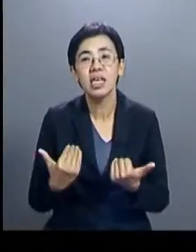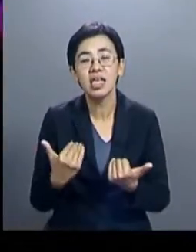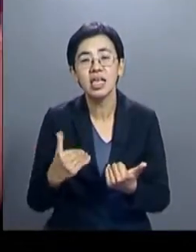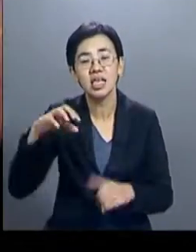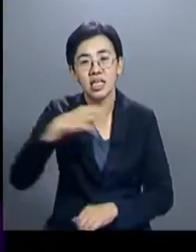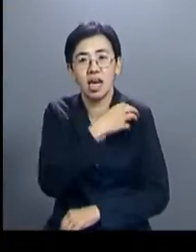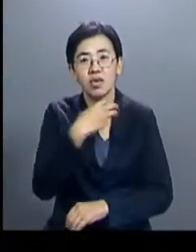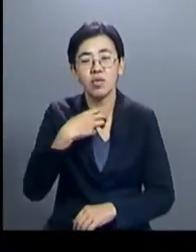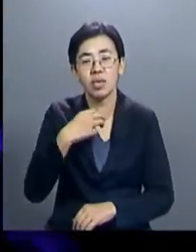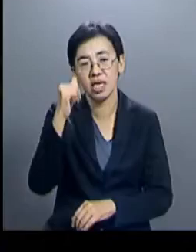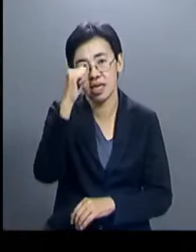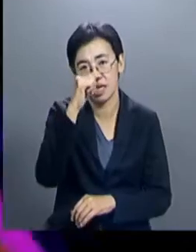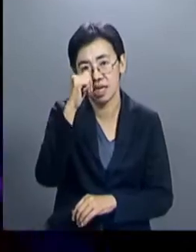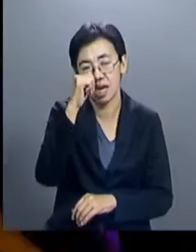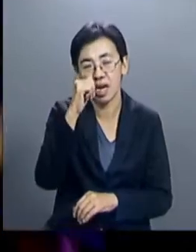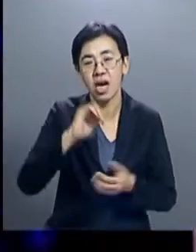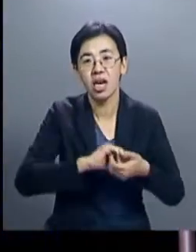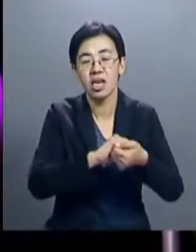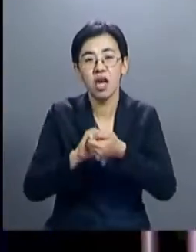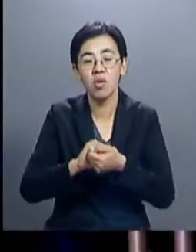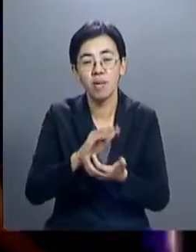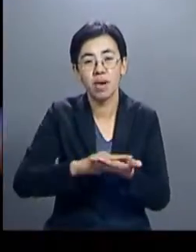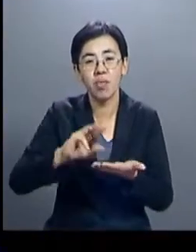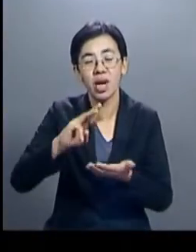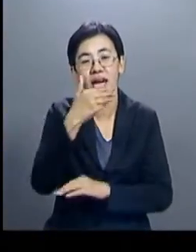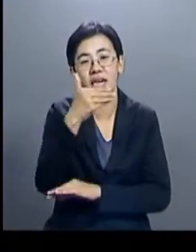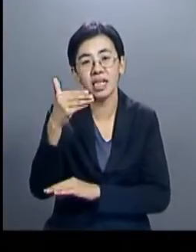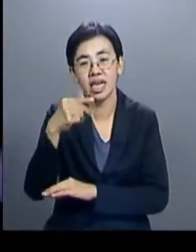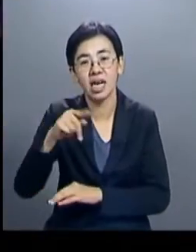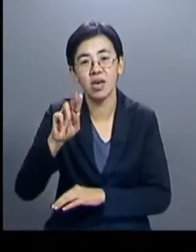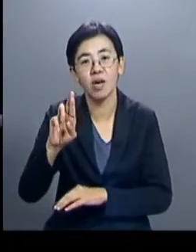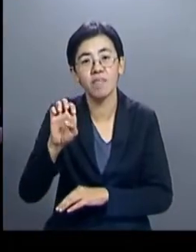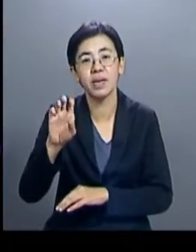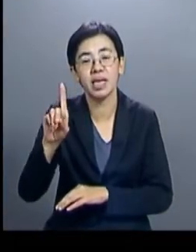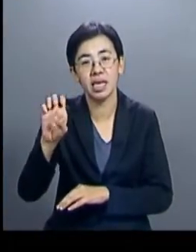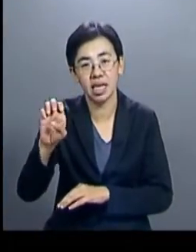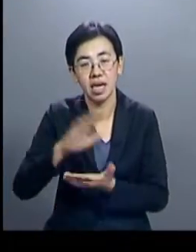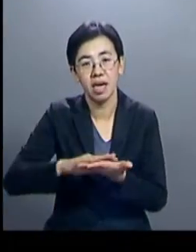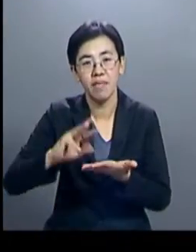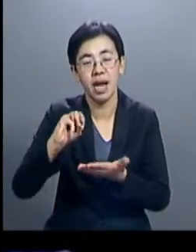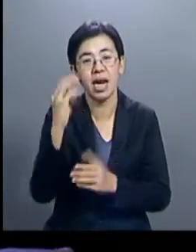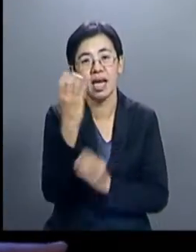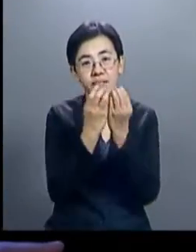ศไทยร่วมมือกับวิทยาลัยนานาชาติปรีดีพนมยงค์มหาวิทยาลัยธรรมศา